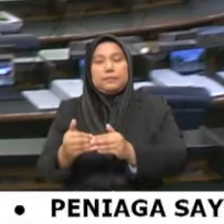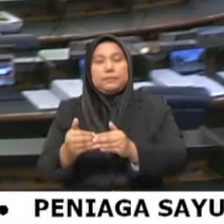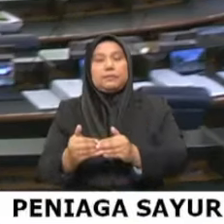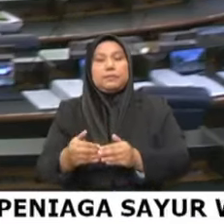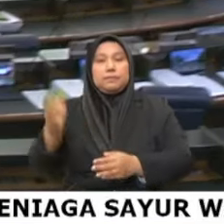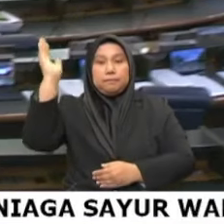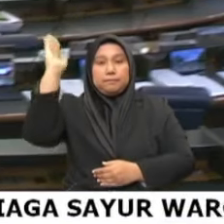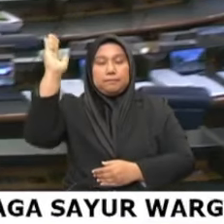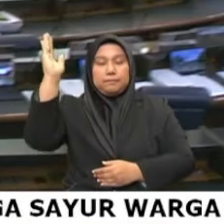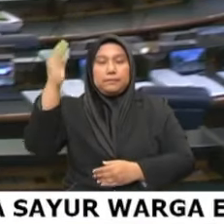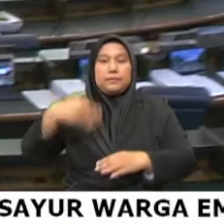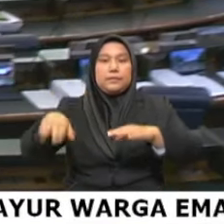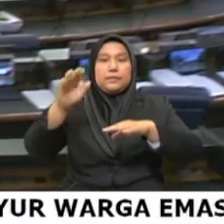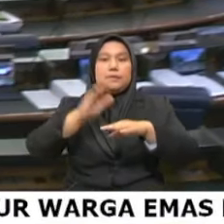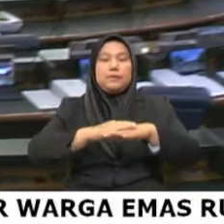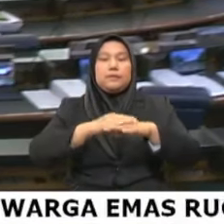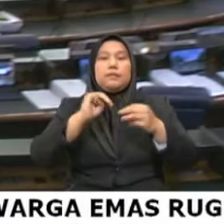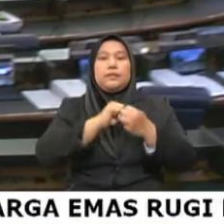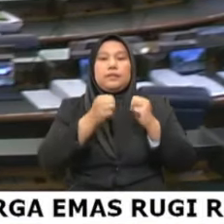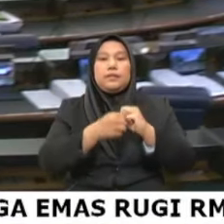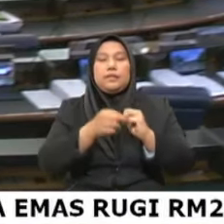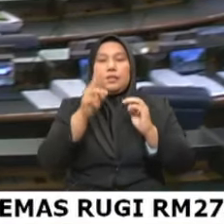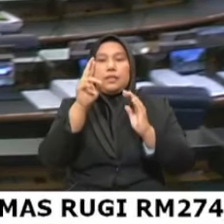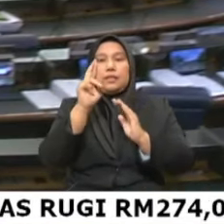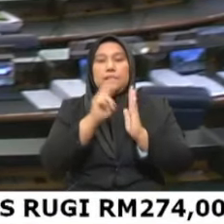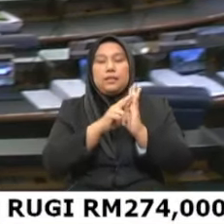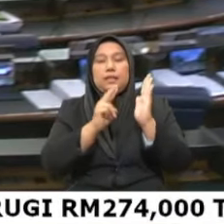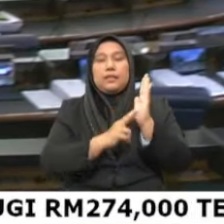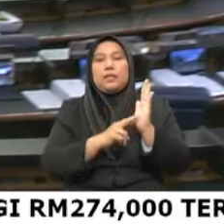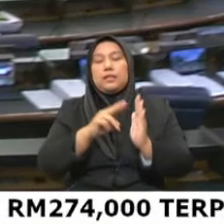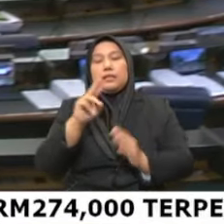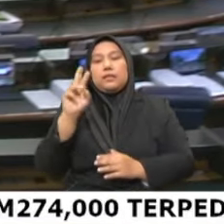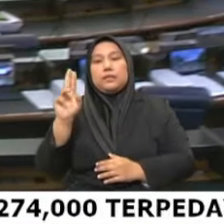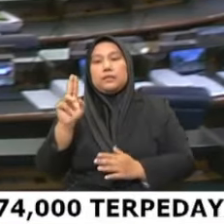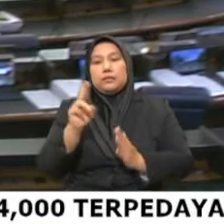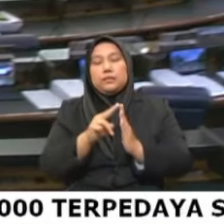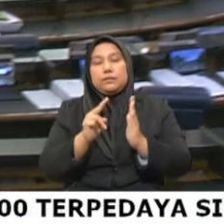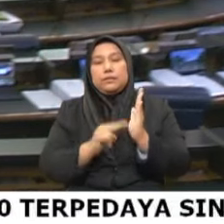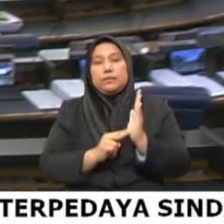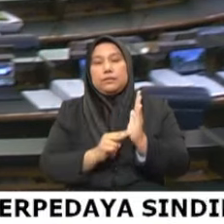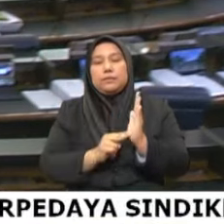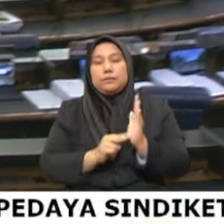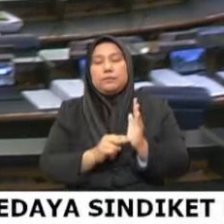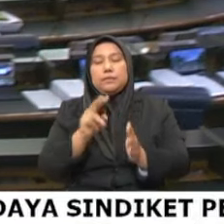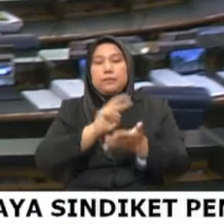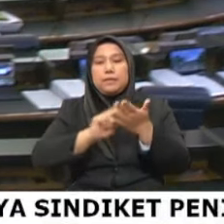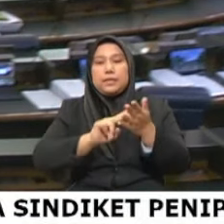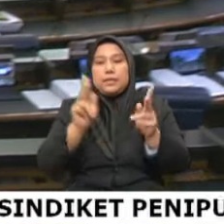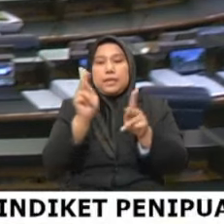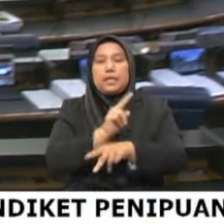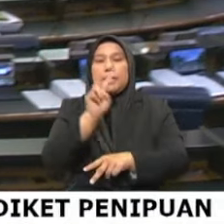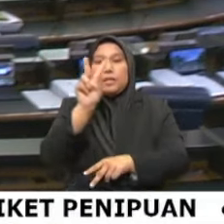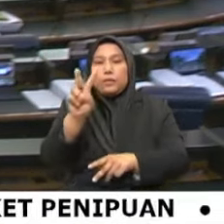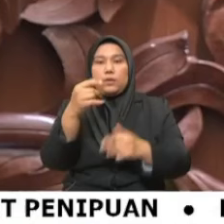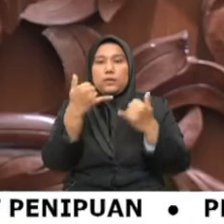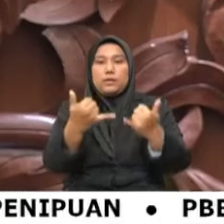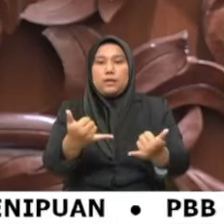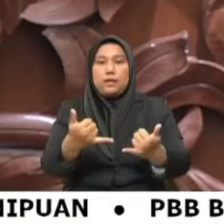perbahasan atas masalah bahawa Rah Undang-Undang ini dibacakan kali yang kedua sekarang. Baik.